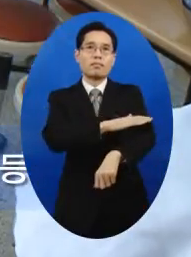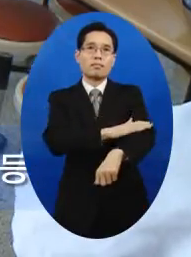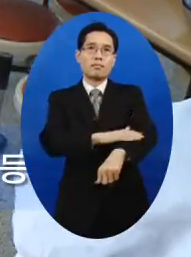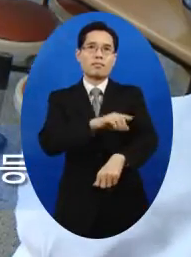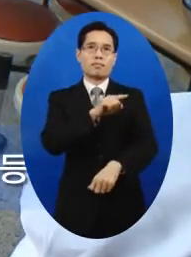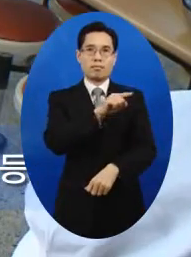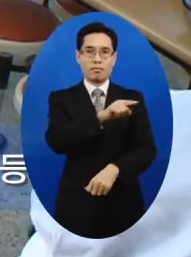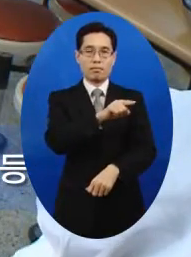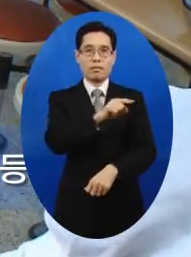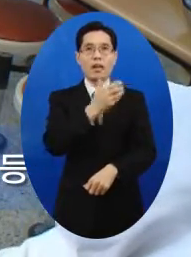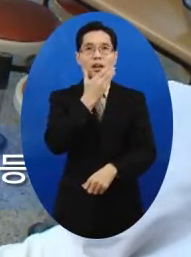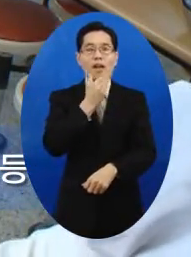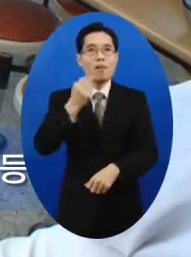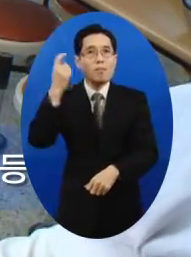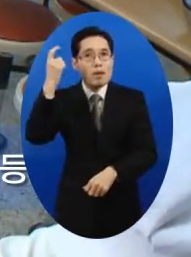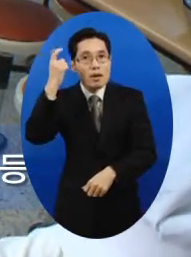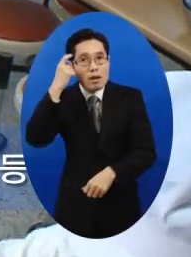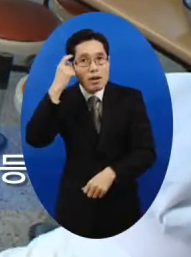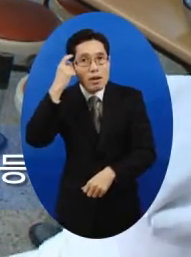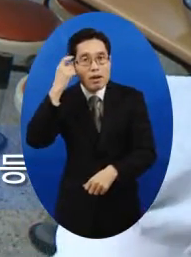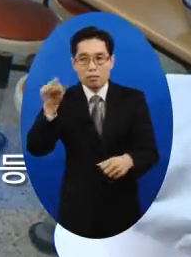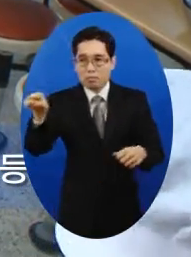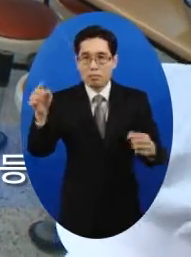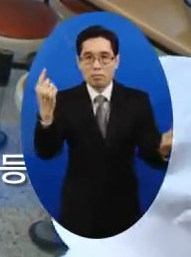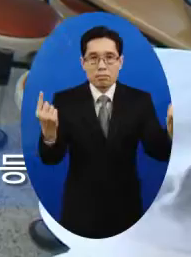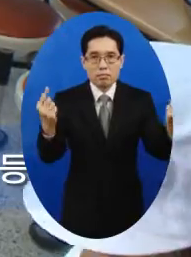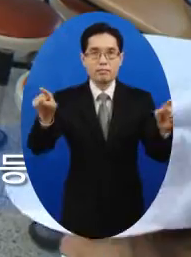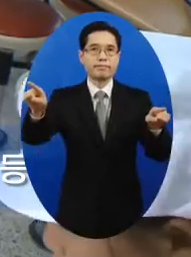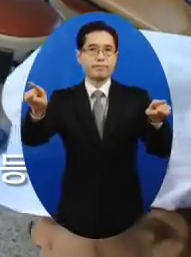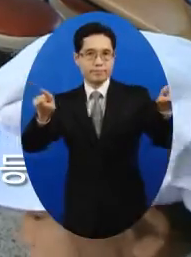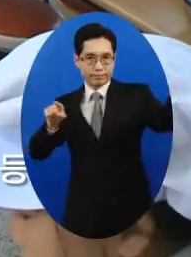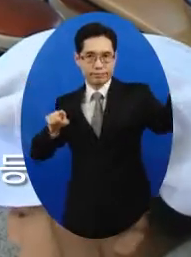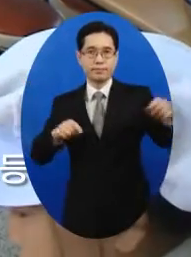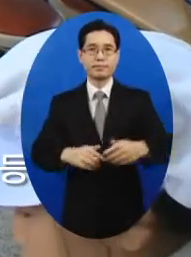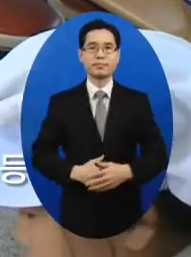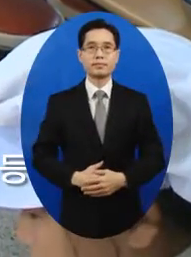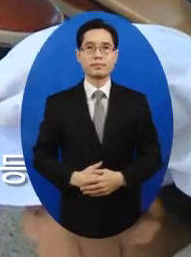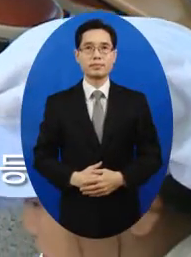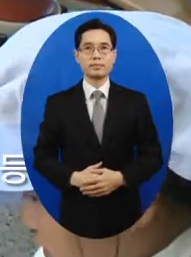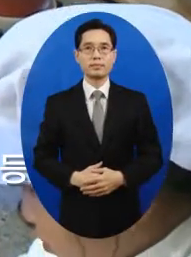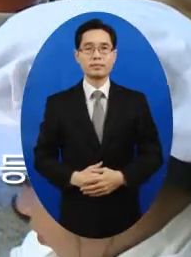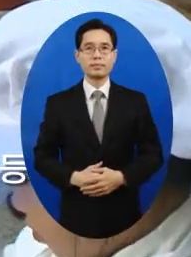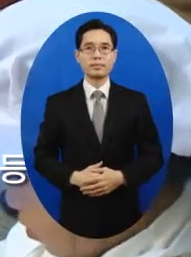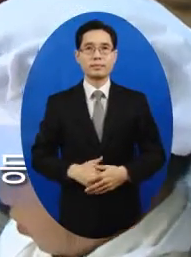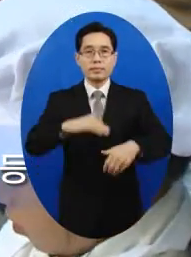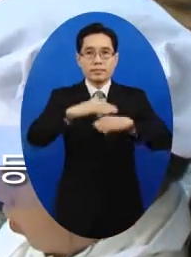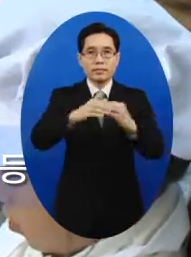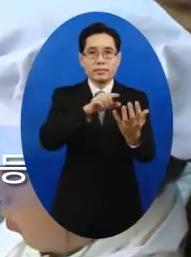적극적으로 참여하는 등 행복 인식도 가 상대적으로 더 높은 것으로 조사됐습니다